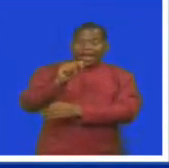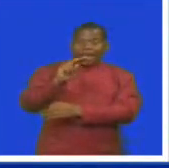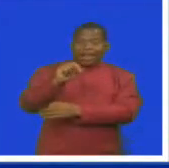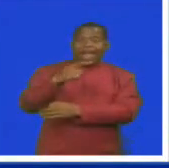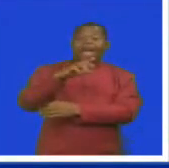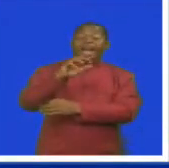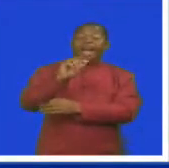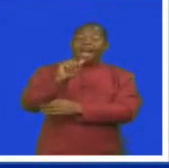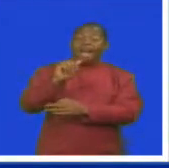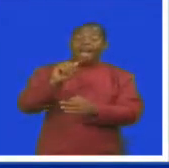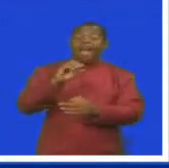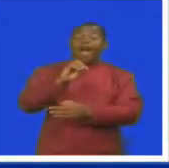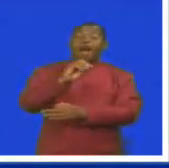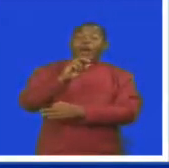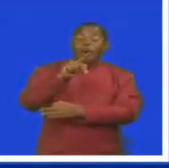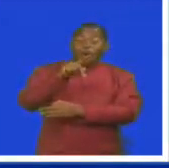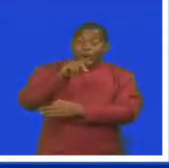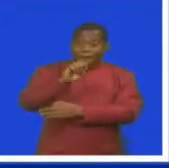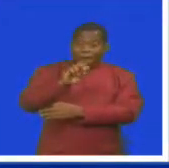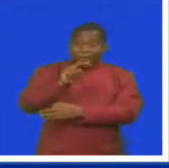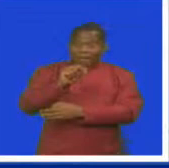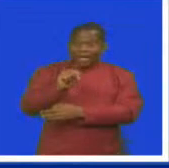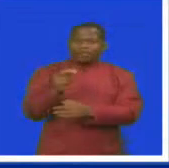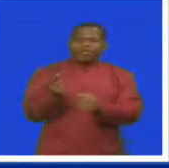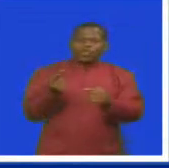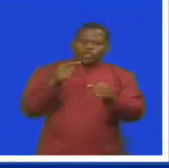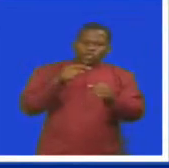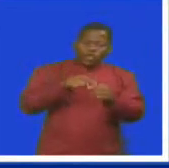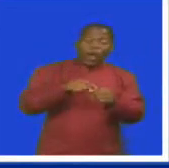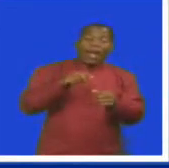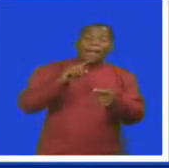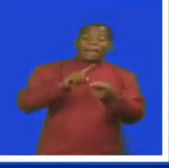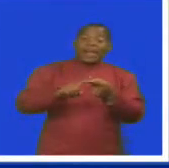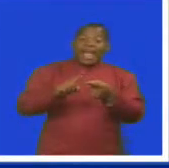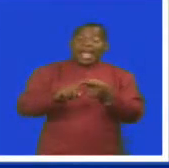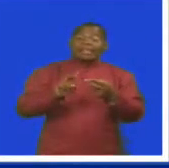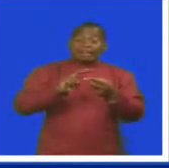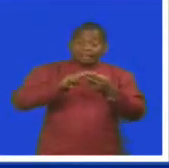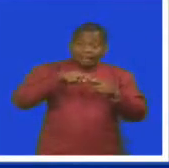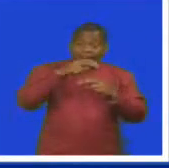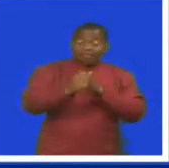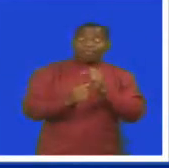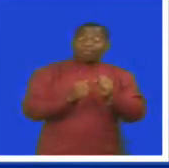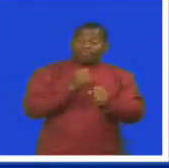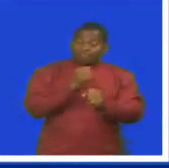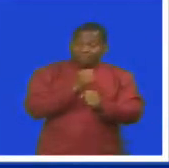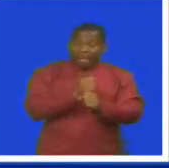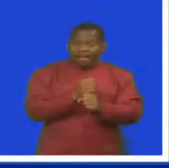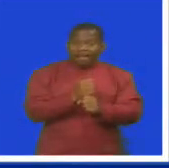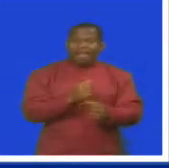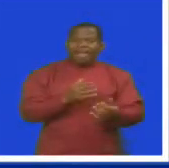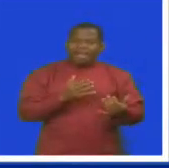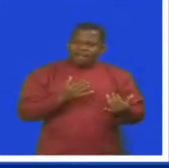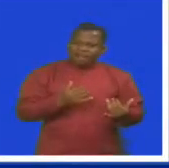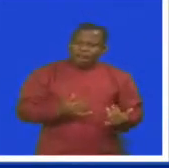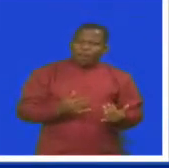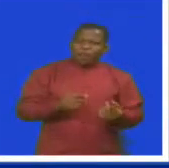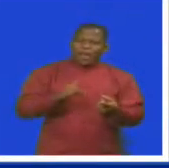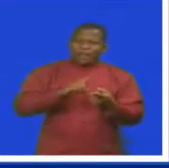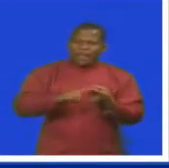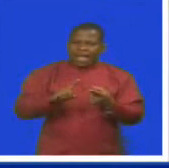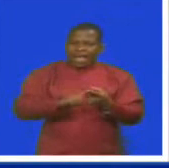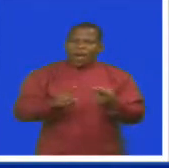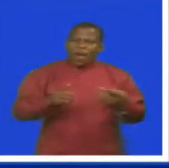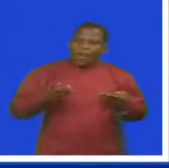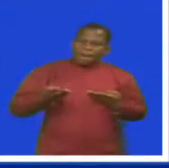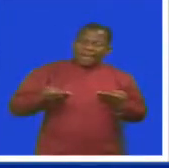nyanga letago. Ngekusho kwamengameli wale nhlangano Albert Mhlanga kwanyalo kusachubeka imidlalo yebusiness league kule